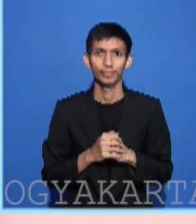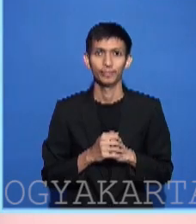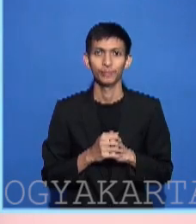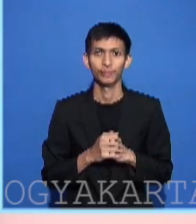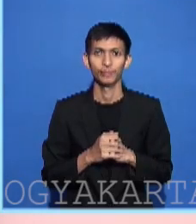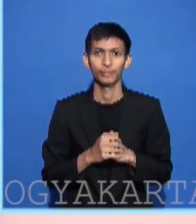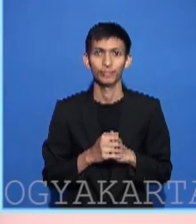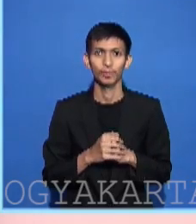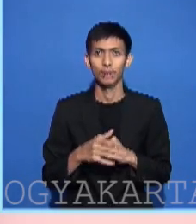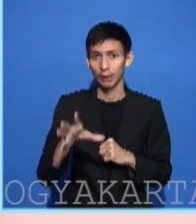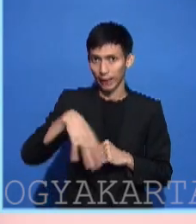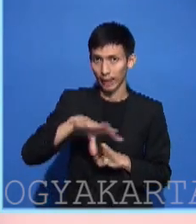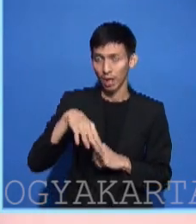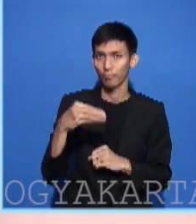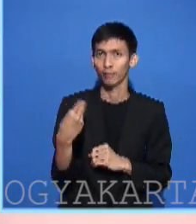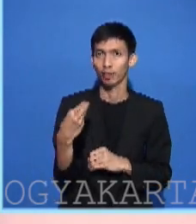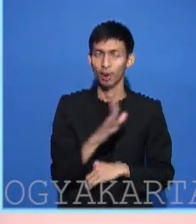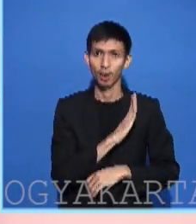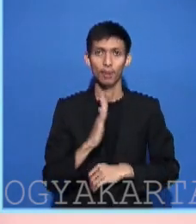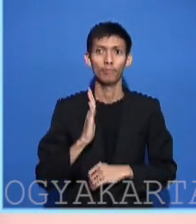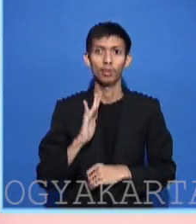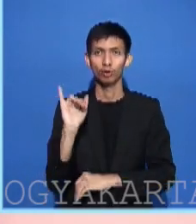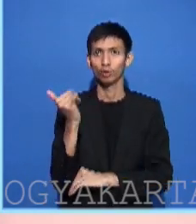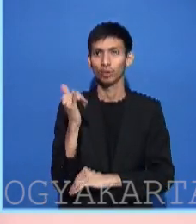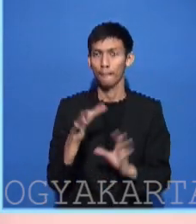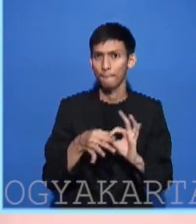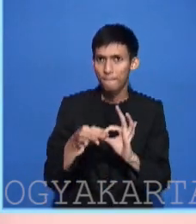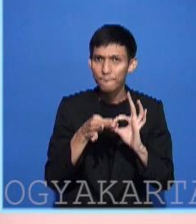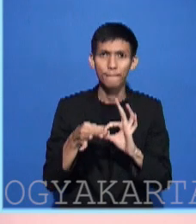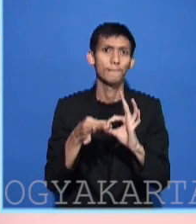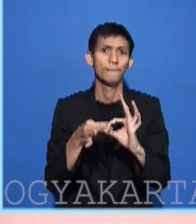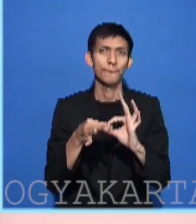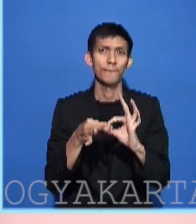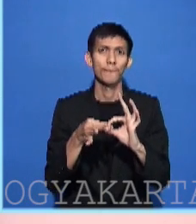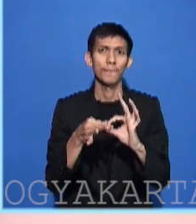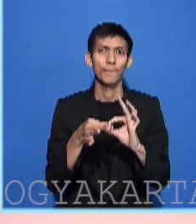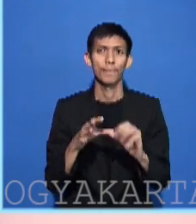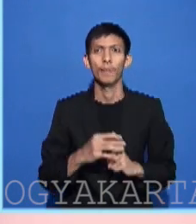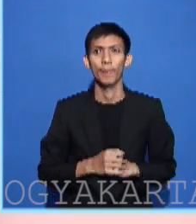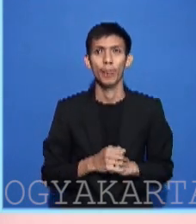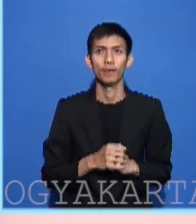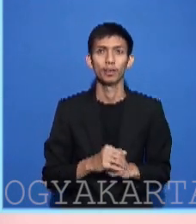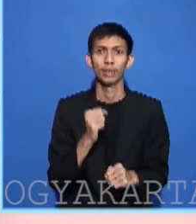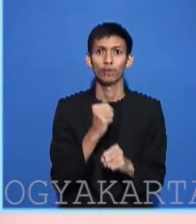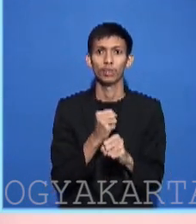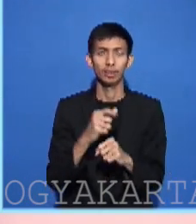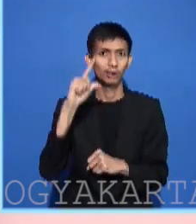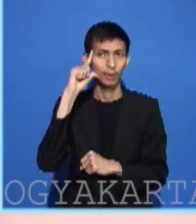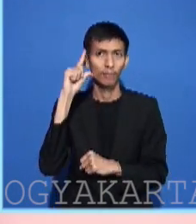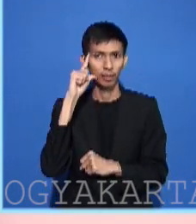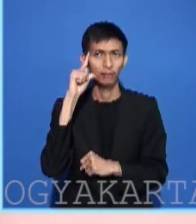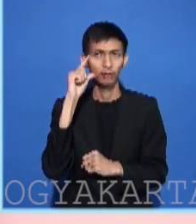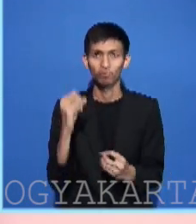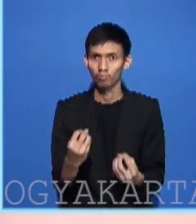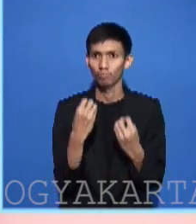Kantor Wilayah Kementerian Agama Daerah Istimewa Yogyakarta bersama tim dari Stasiun Geofisika Sleman menggelar Rukyatul Hilal awal